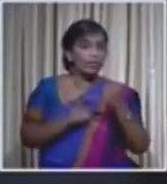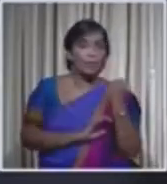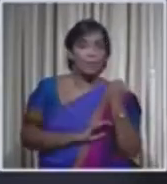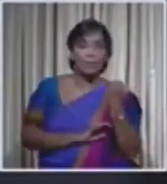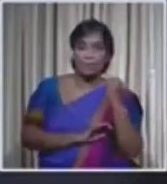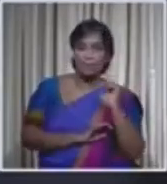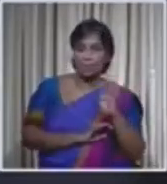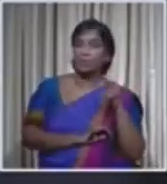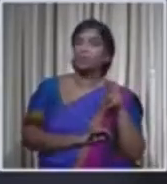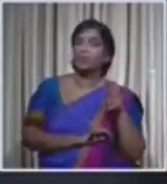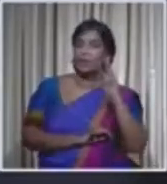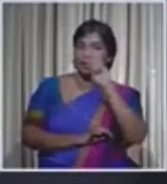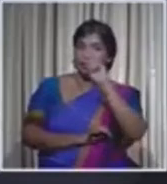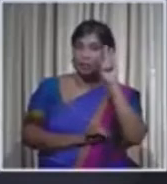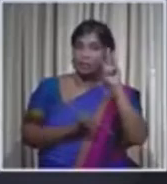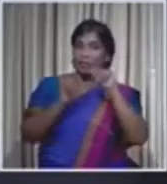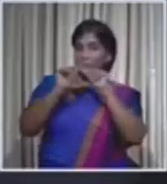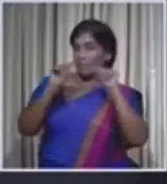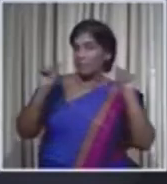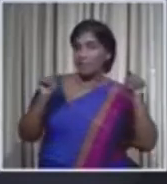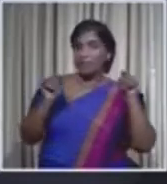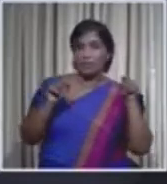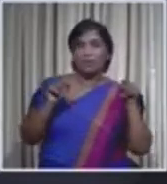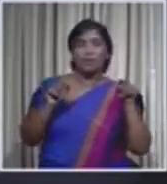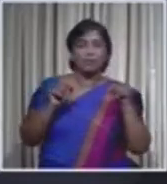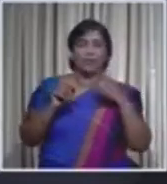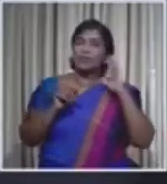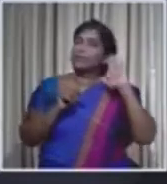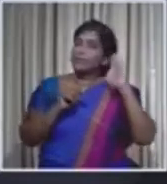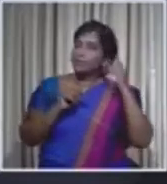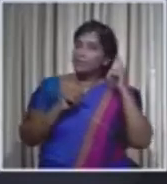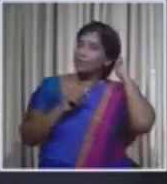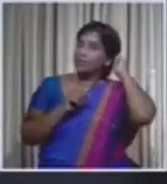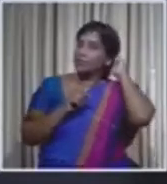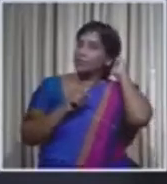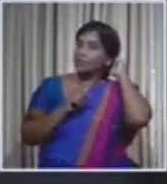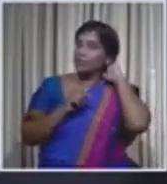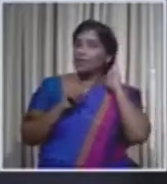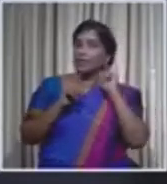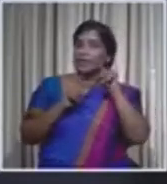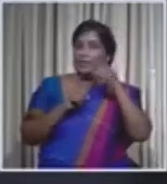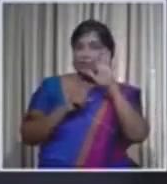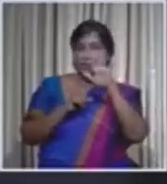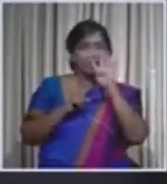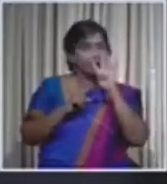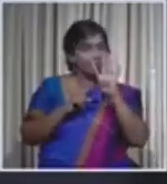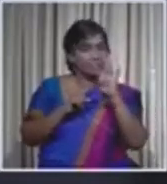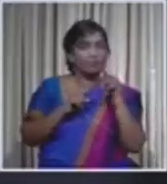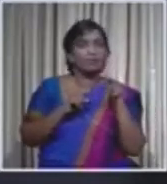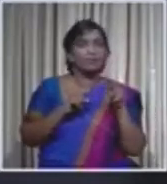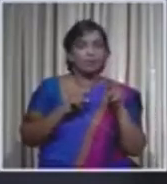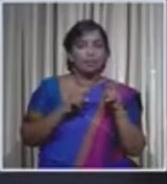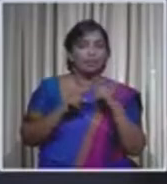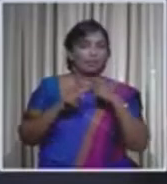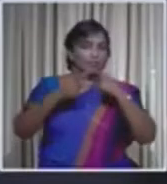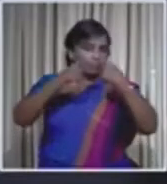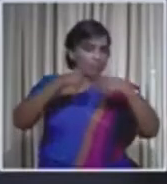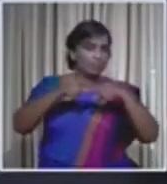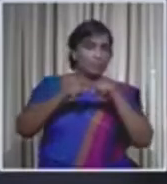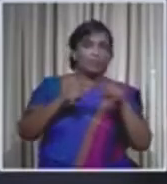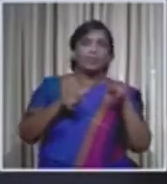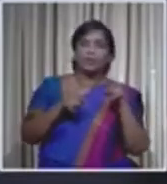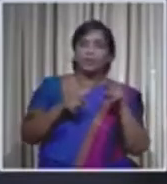තියෙන 33 වෙනි වගන්තියේ විශේෂයෙන්ම 154 ඌ වගන්තියේ